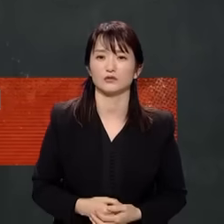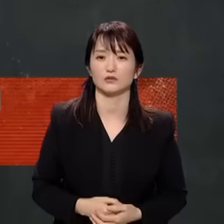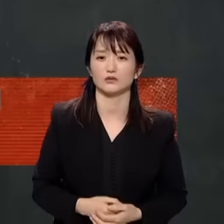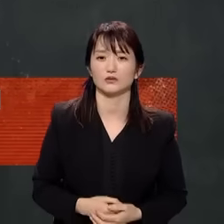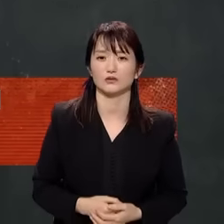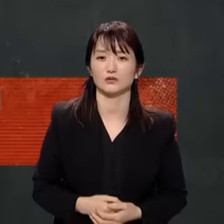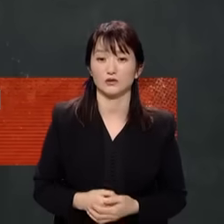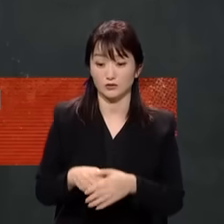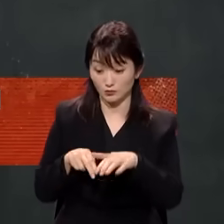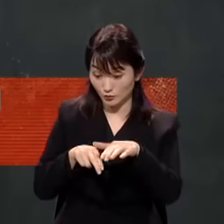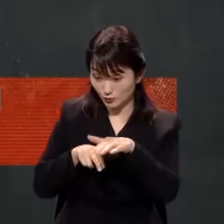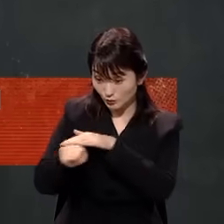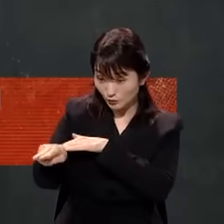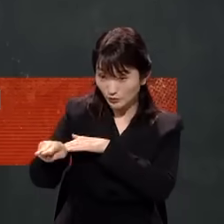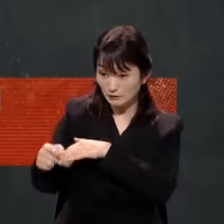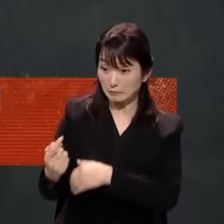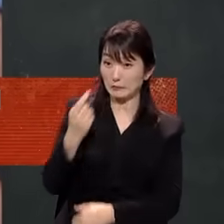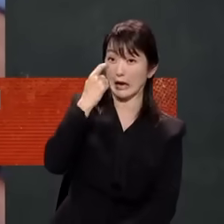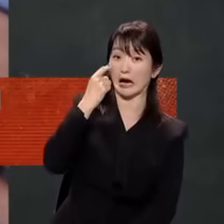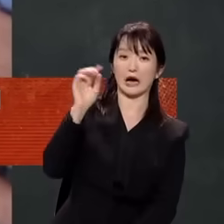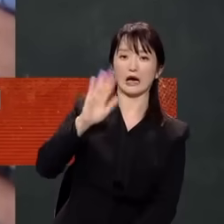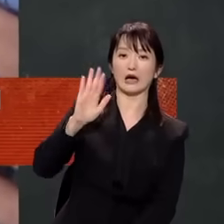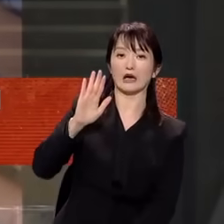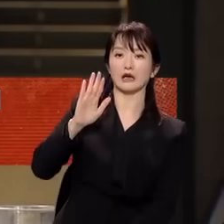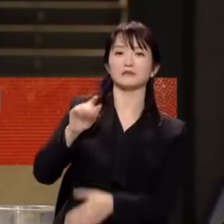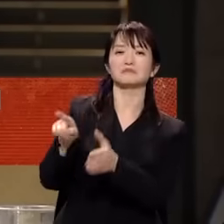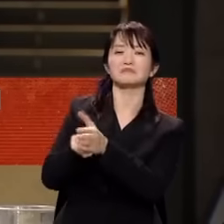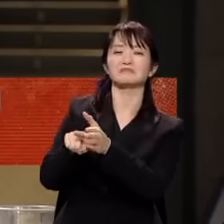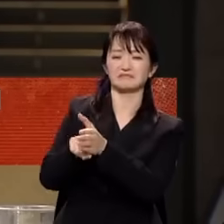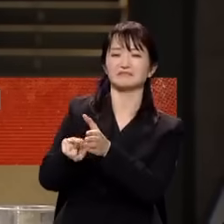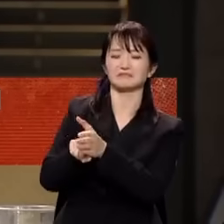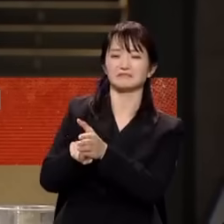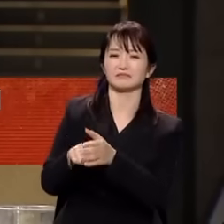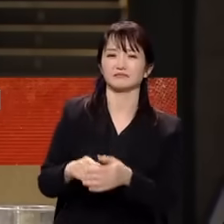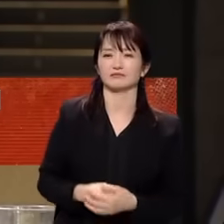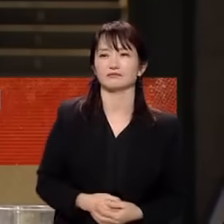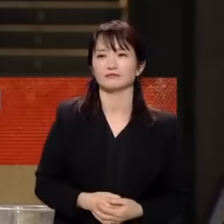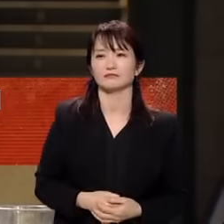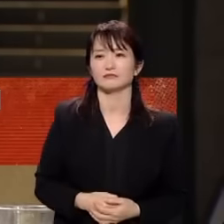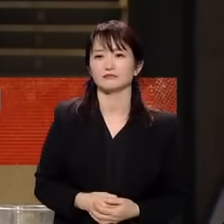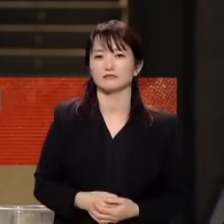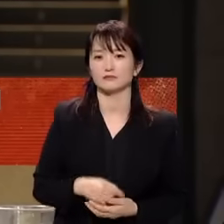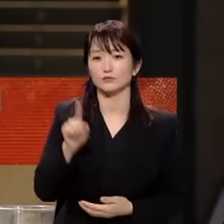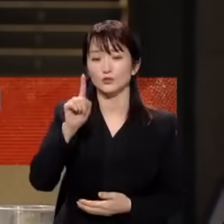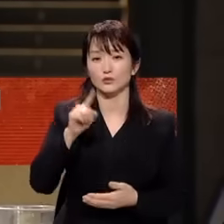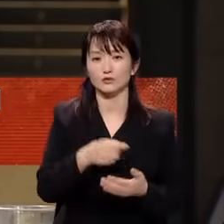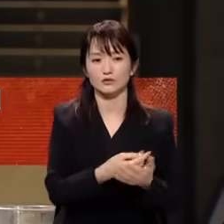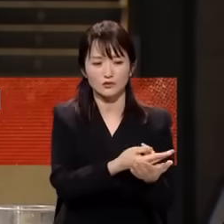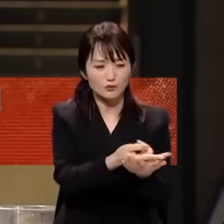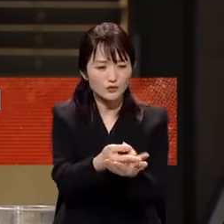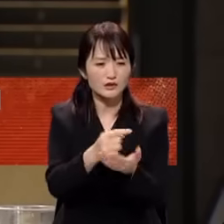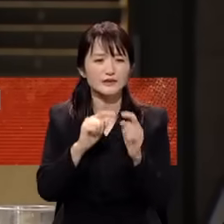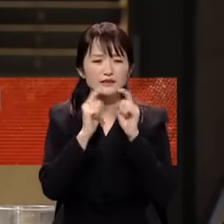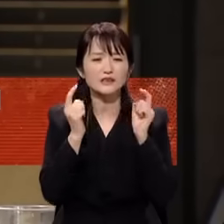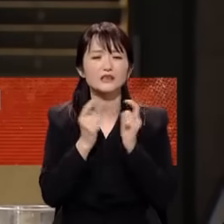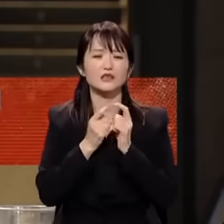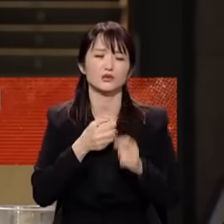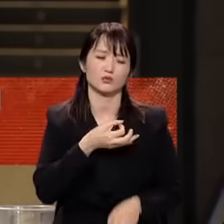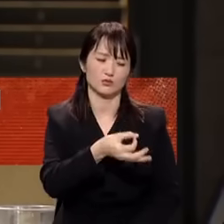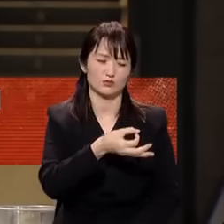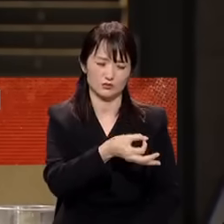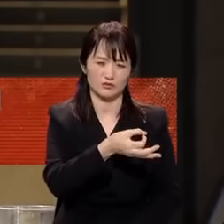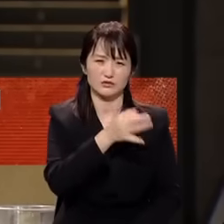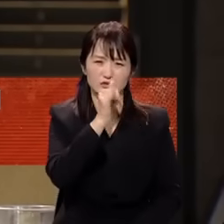도망가면 본인이 걸리지 않을 거라고 확신을 했던 거죠. 그거는 번호판이 없었으니까. 근데 지금 문제는 병원비도 지금 다 자비로 부담하고 있는 그런